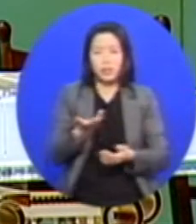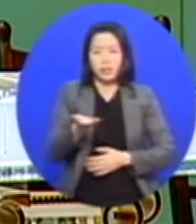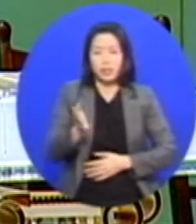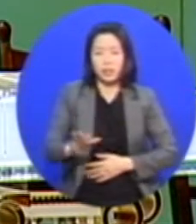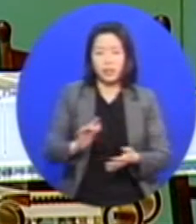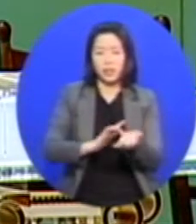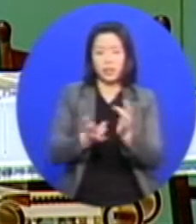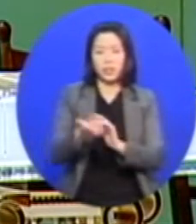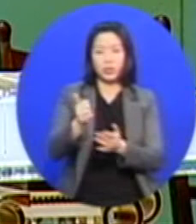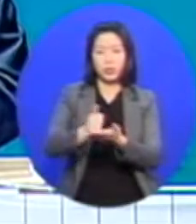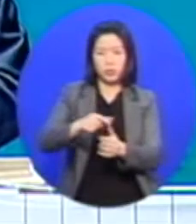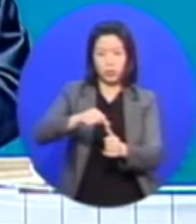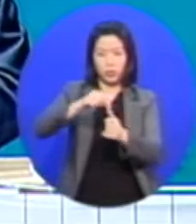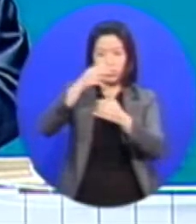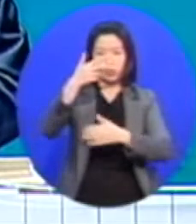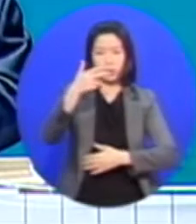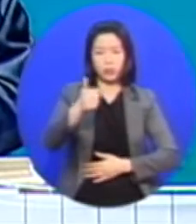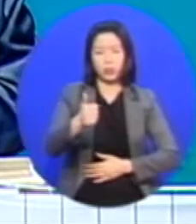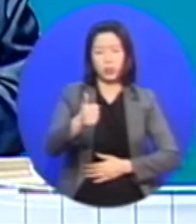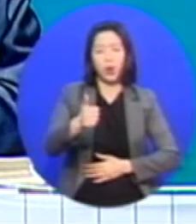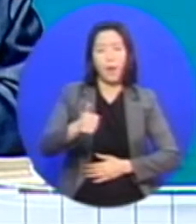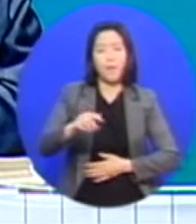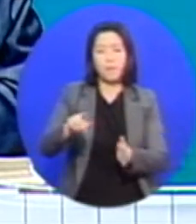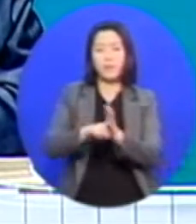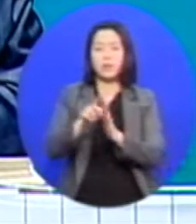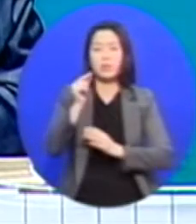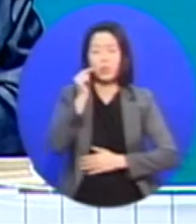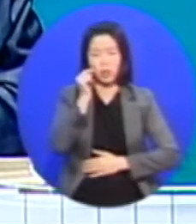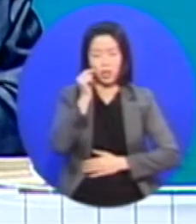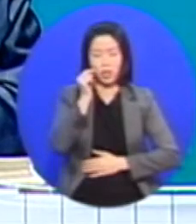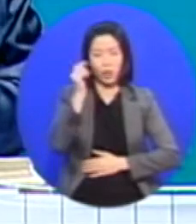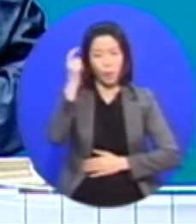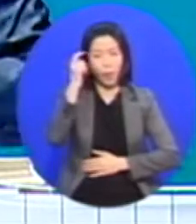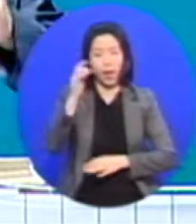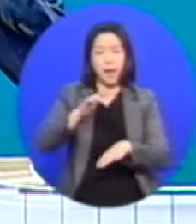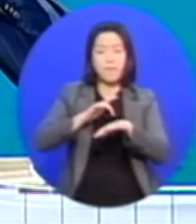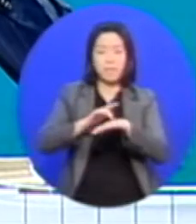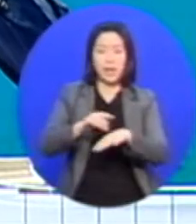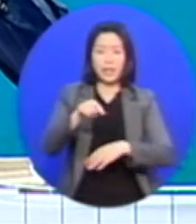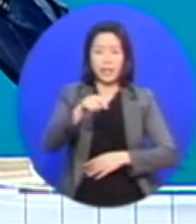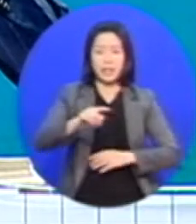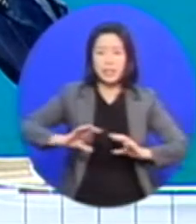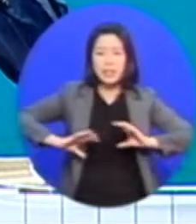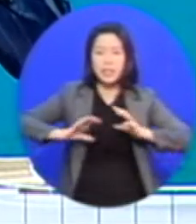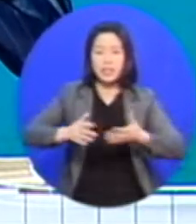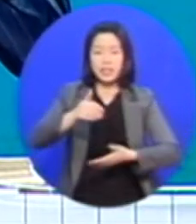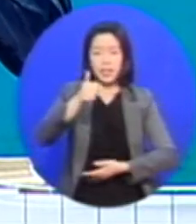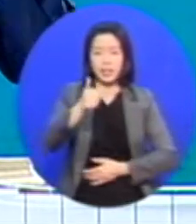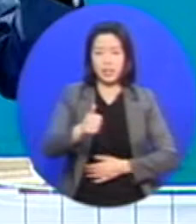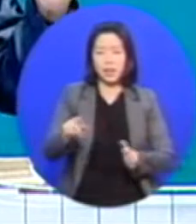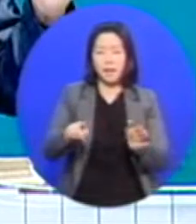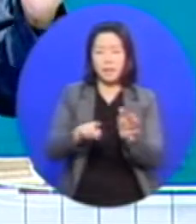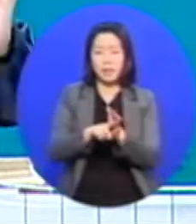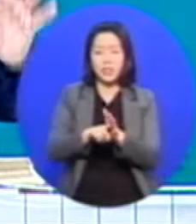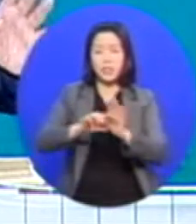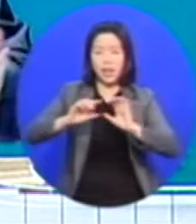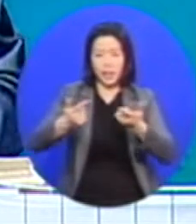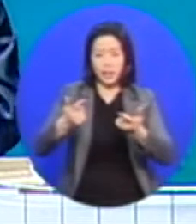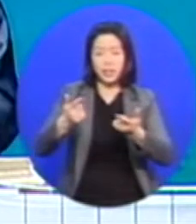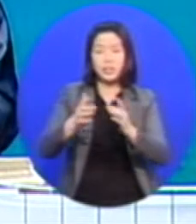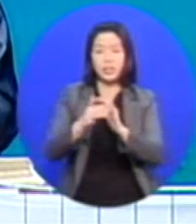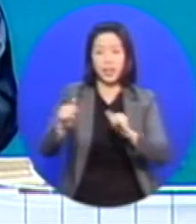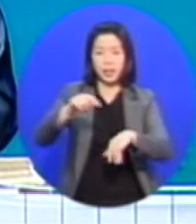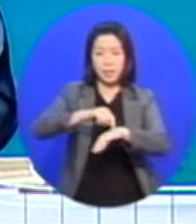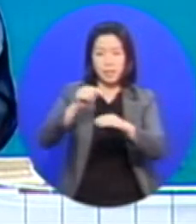구주로 믿지 못해요 마귀가 이 세상 신이 믿지 않는 자들의 마음을 혼미하게 해서 그렇게